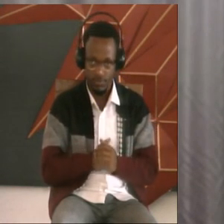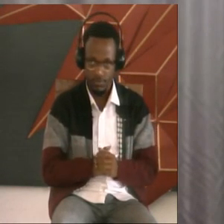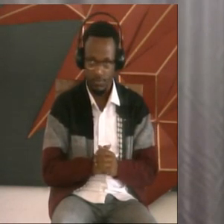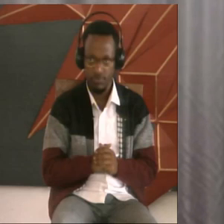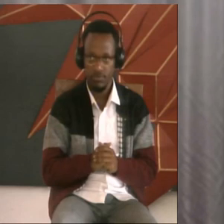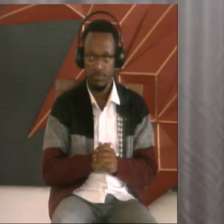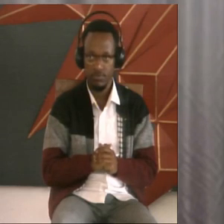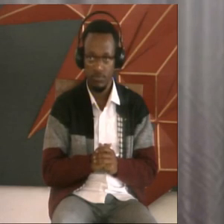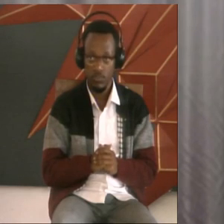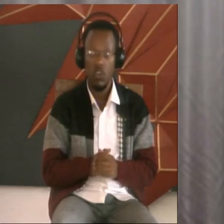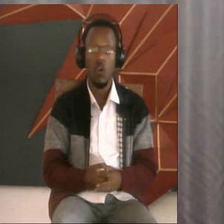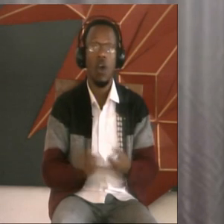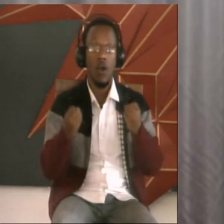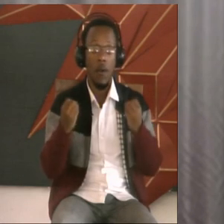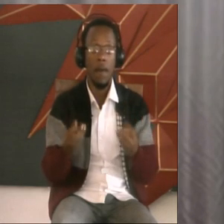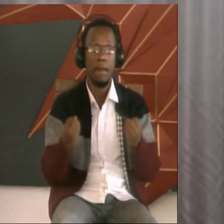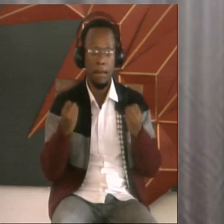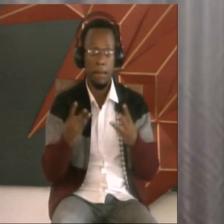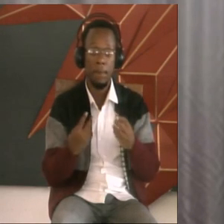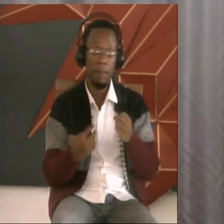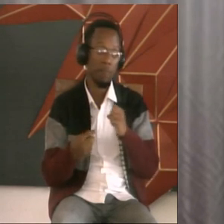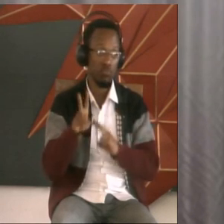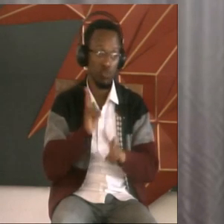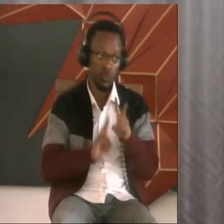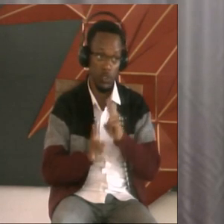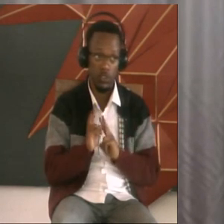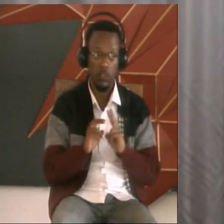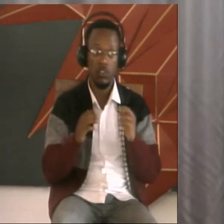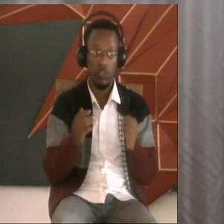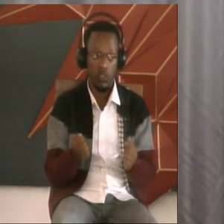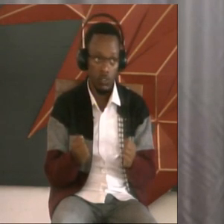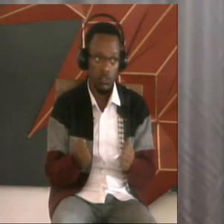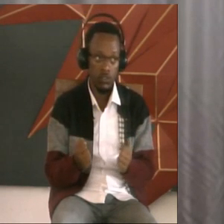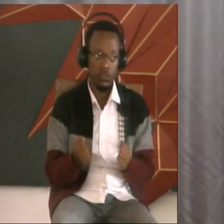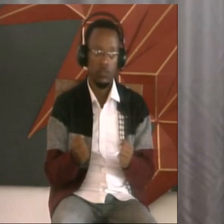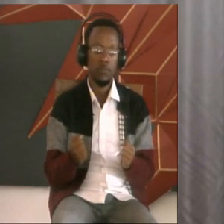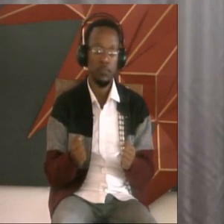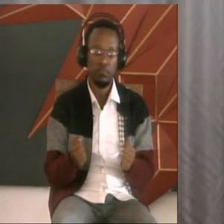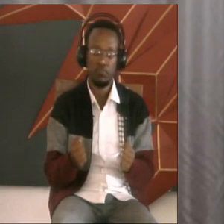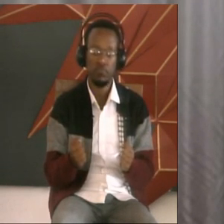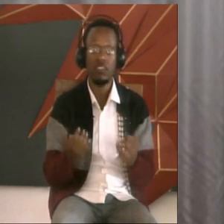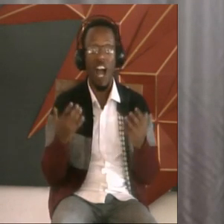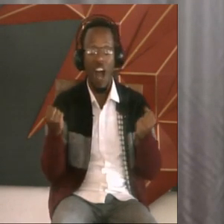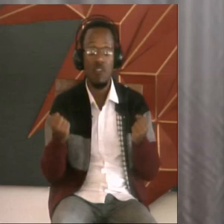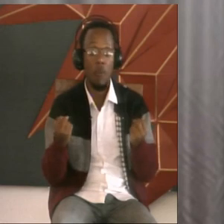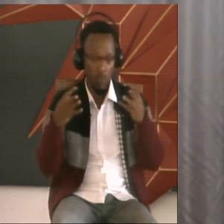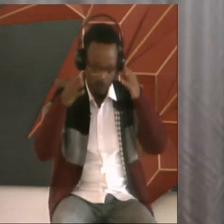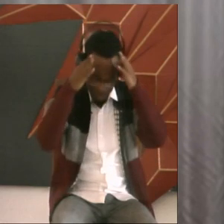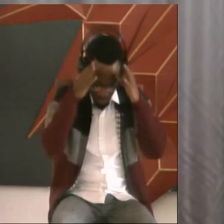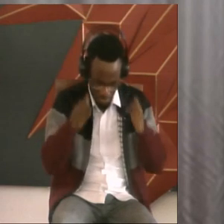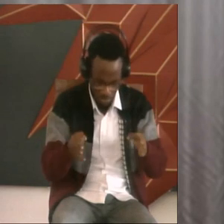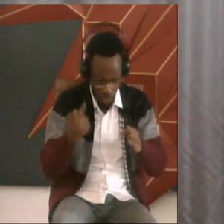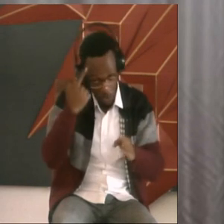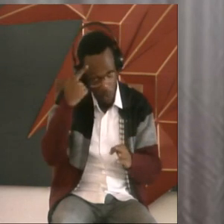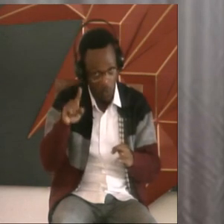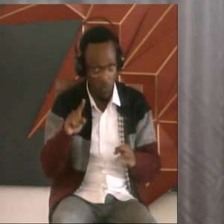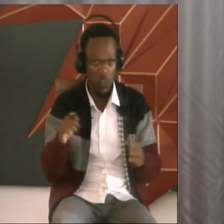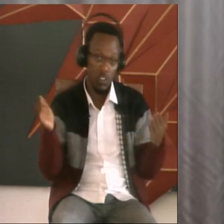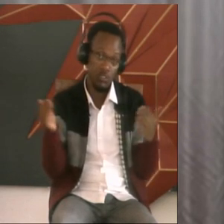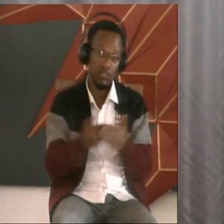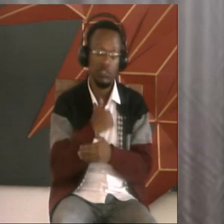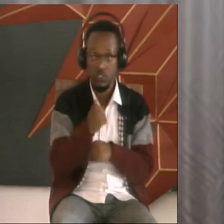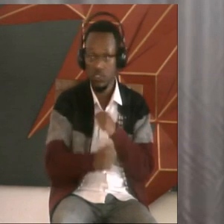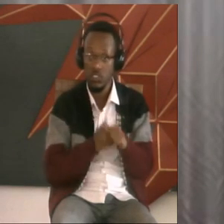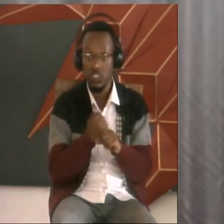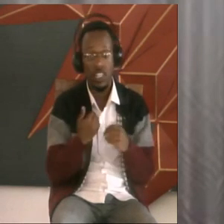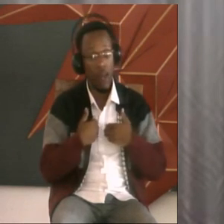Beaucoup de gens ont pris des résolutions pour la nouvelle année. Moi